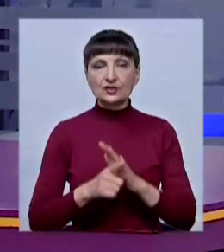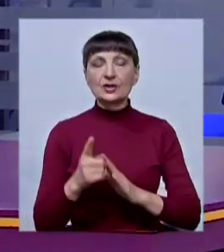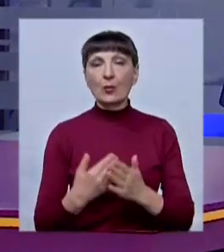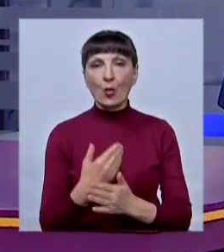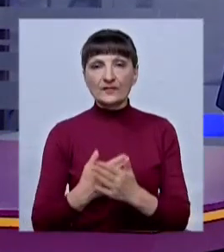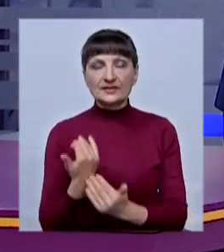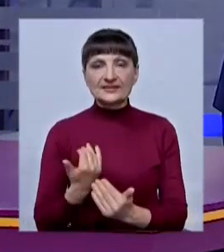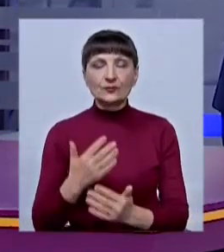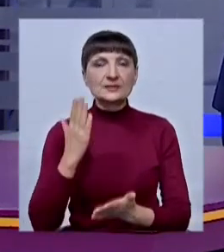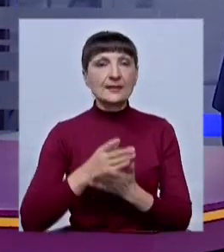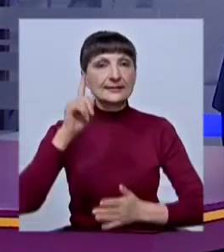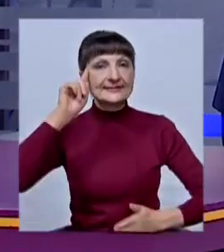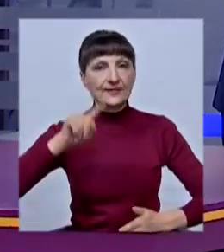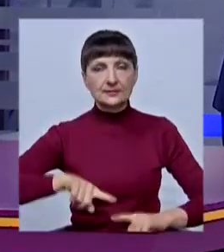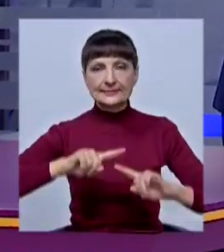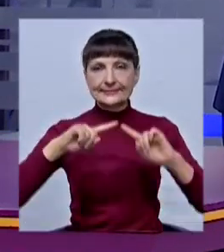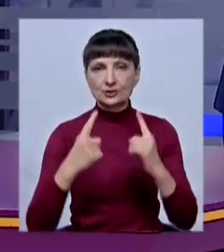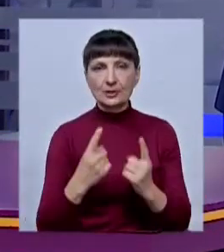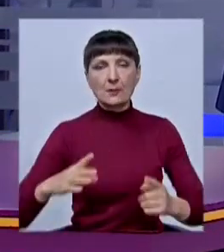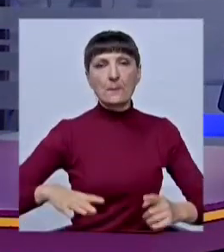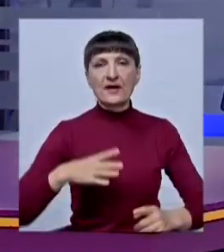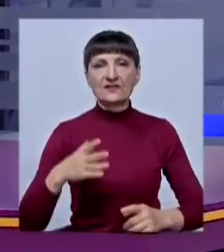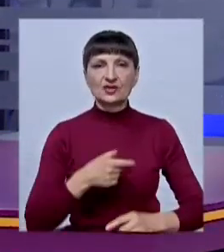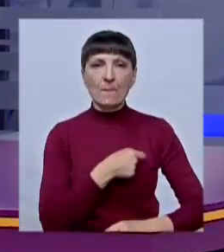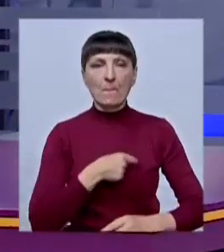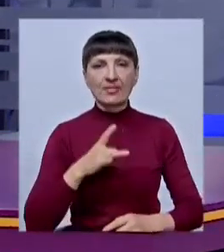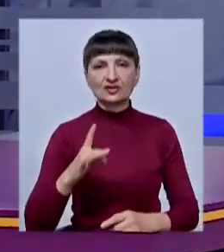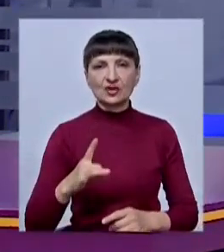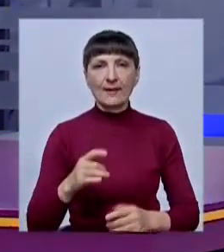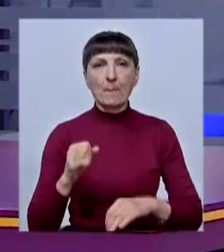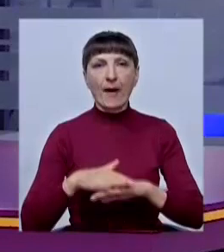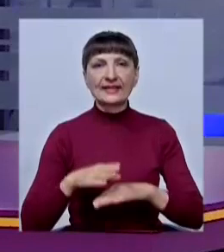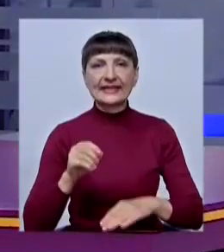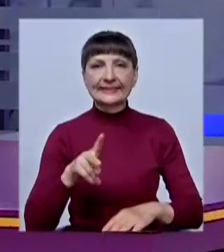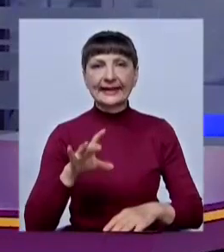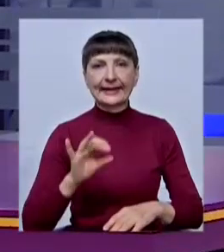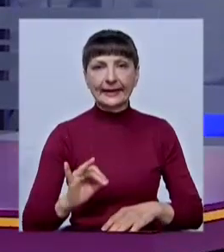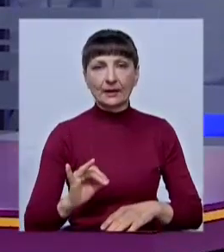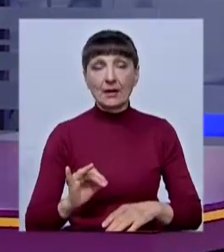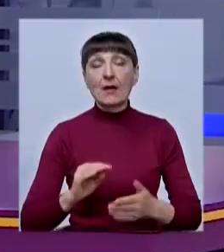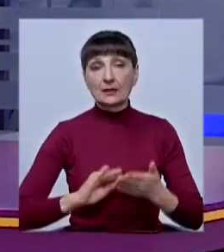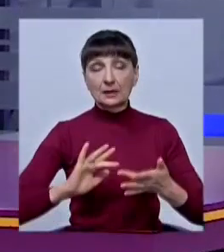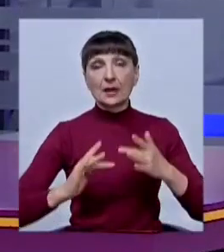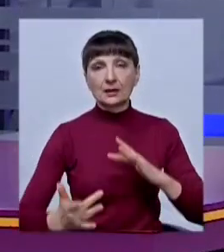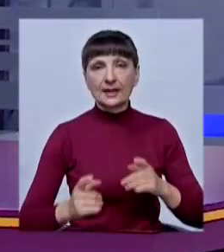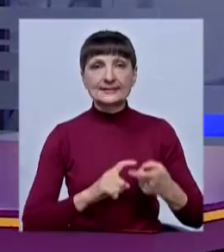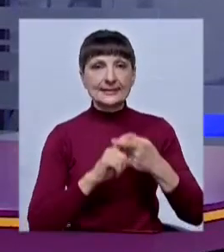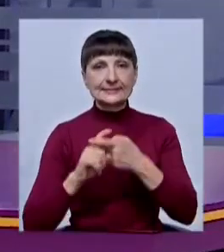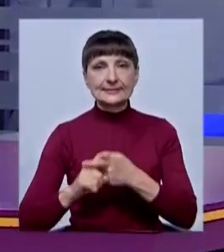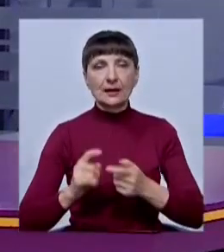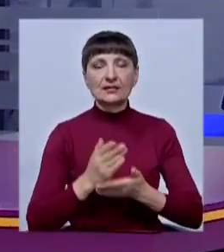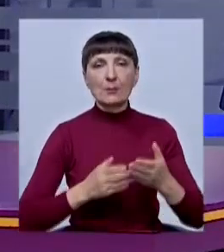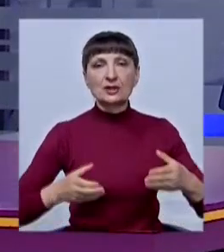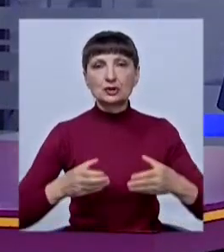сегодня стало известно о задержании x топ-менеджеров тэнгри банк об этом пишет kapital.kz со ссылкой на пресс-службу